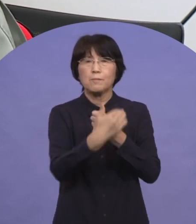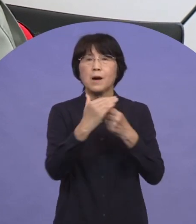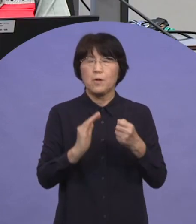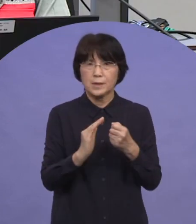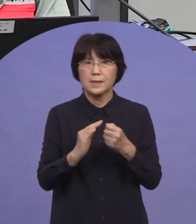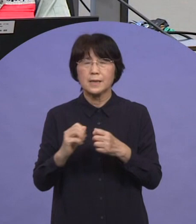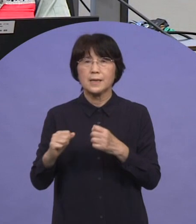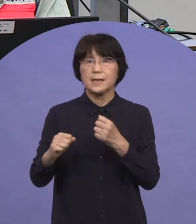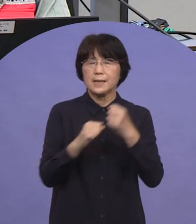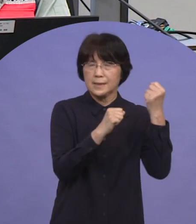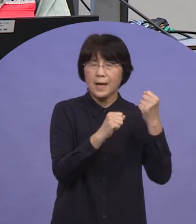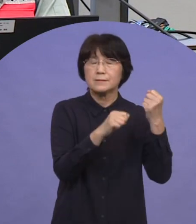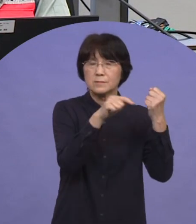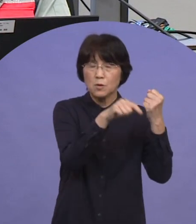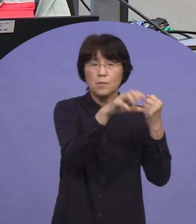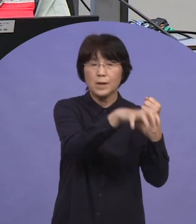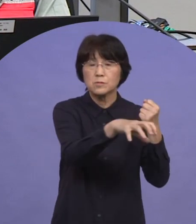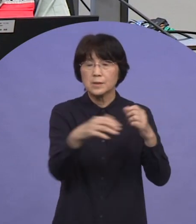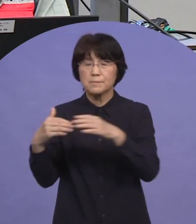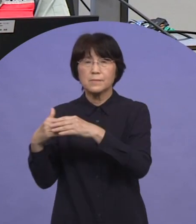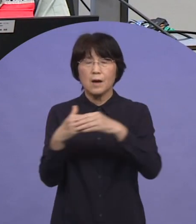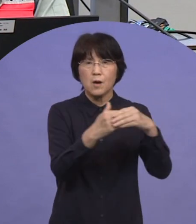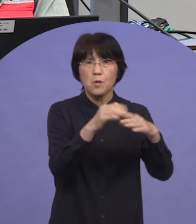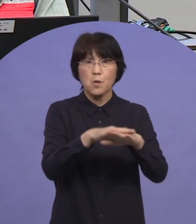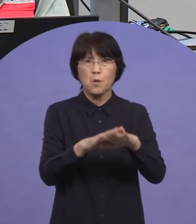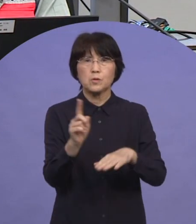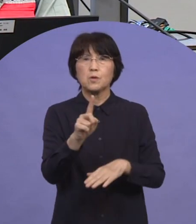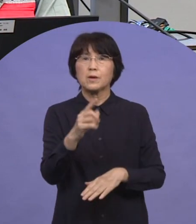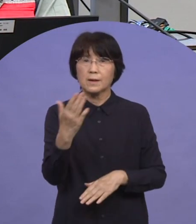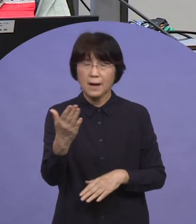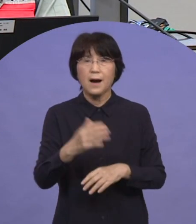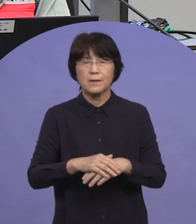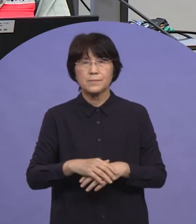え、このような訓練を毎年繰り返してほ